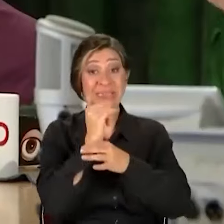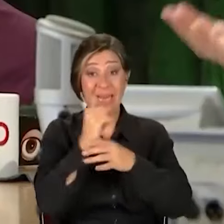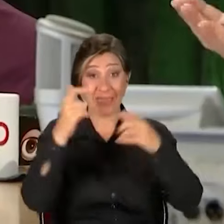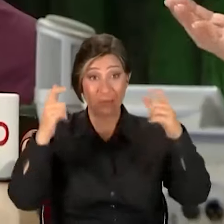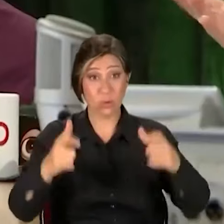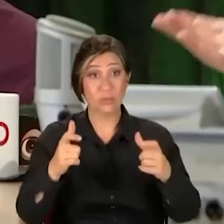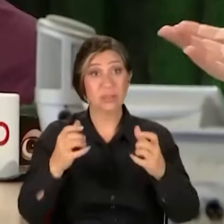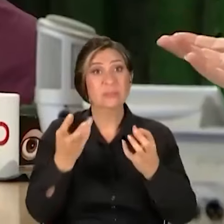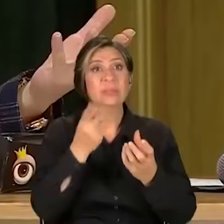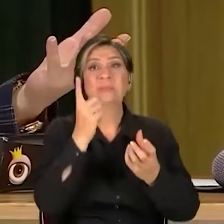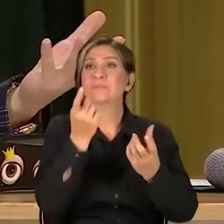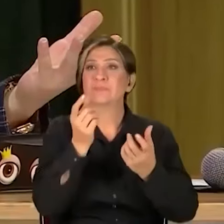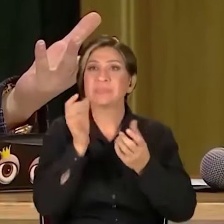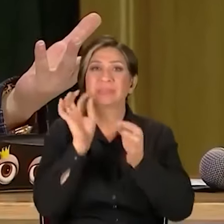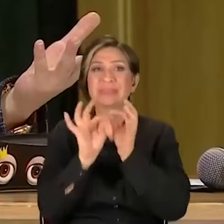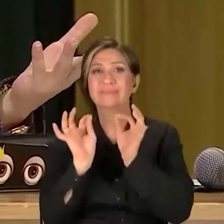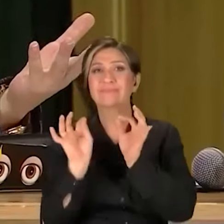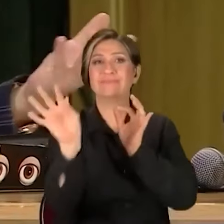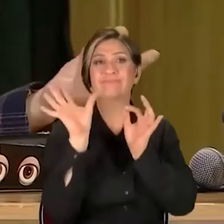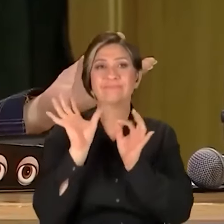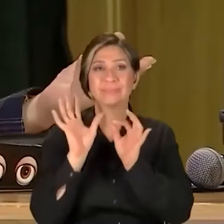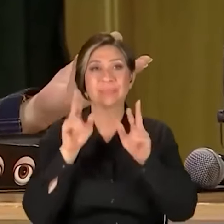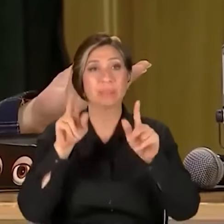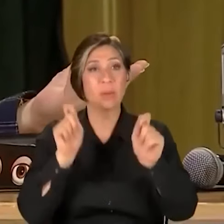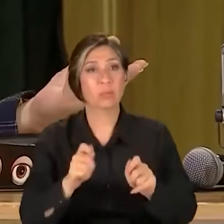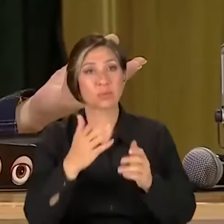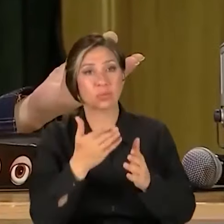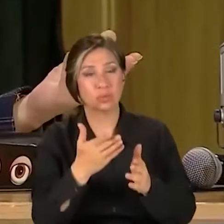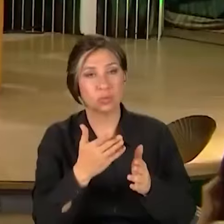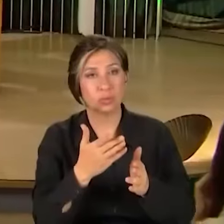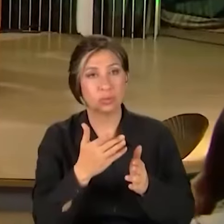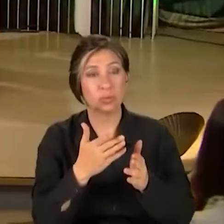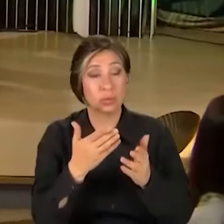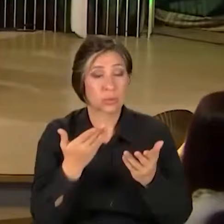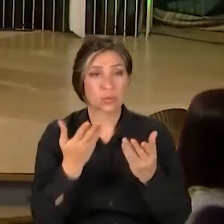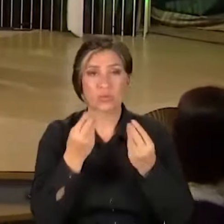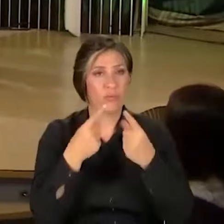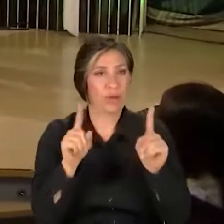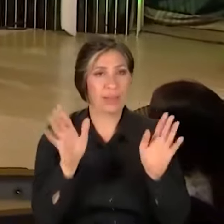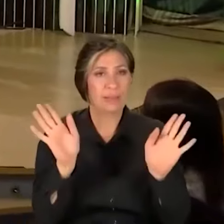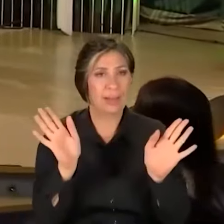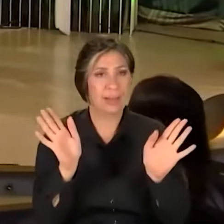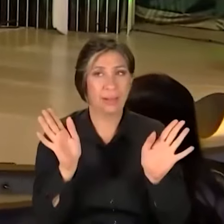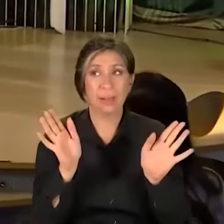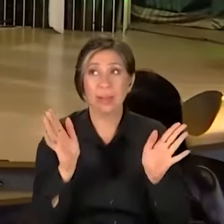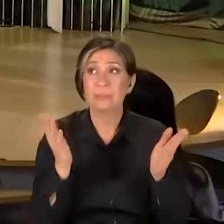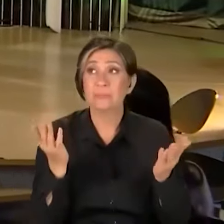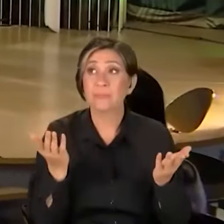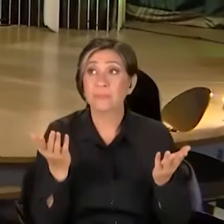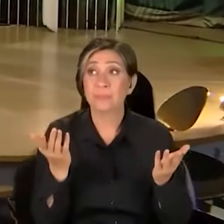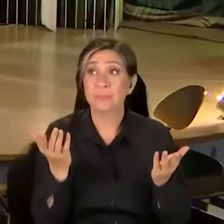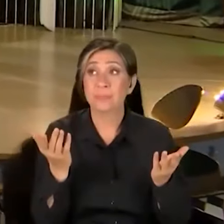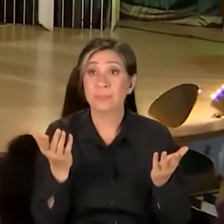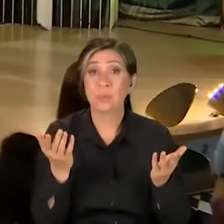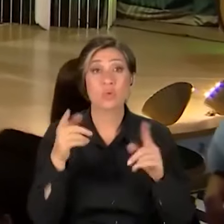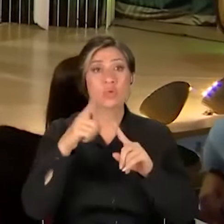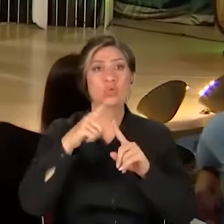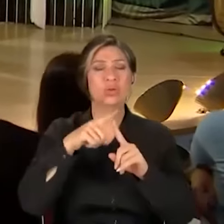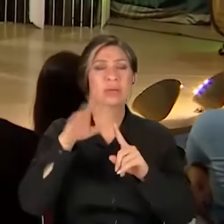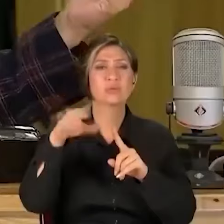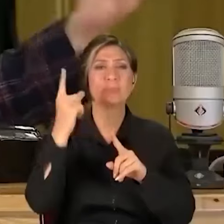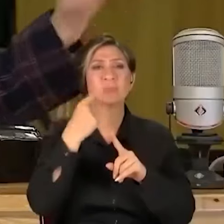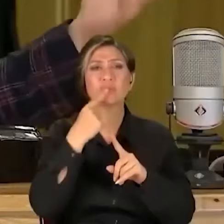ortamını kızıştırıyorsun. Bir türlü kızıştırıyor. Tabii. Yani yaptığı şey bu. Aslında çok farklı değil. Yani aslında Tuncay,